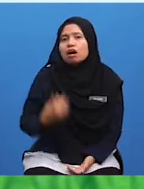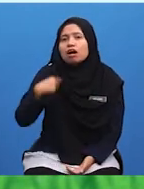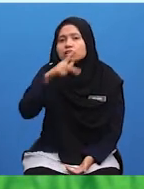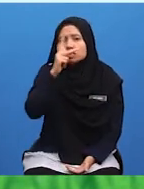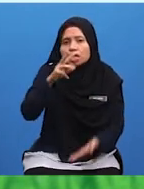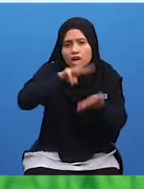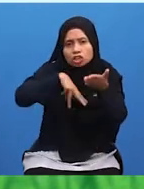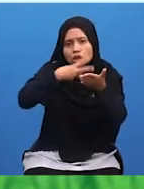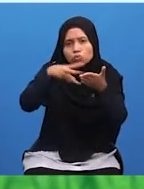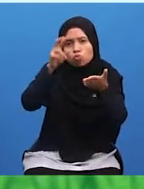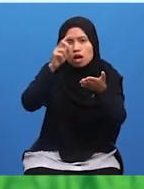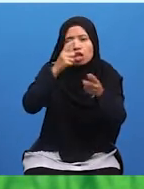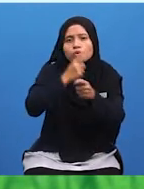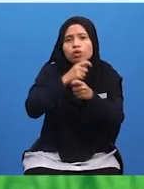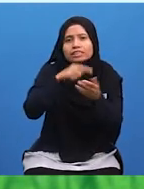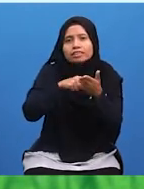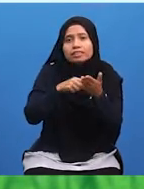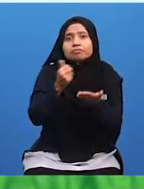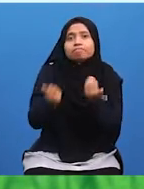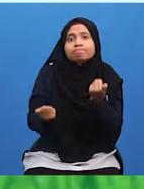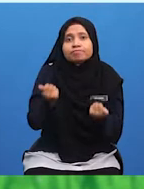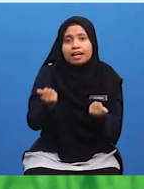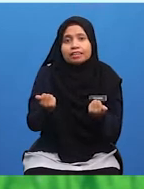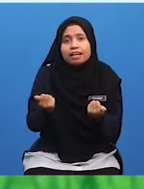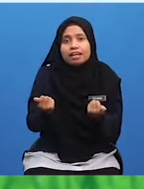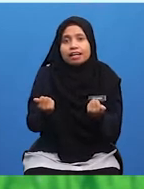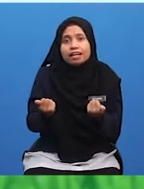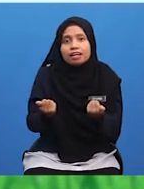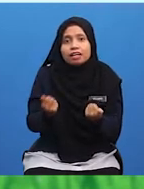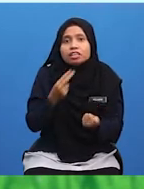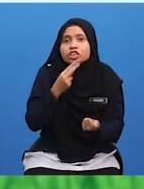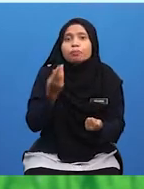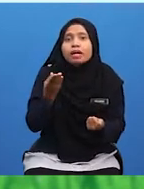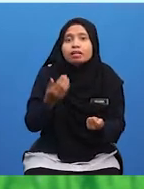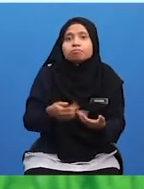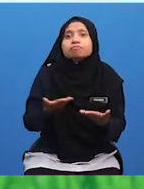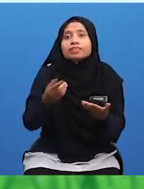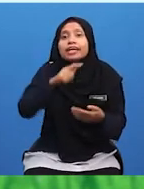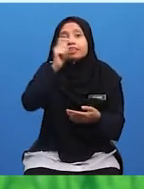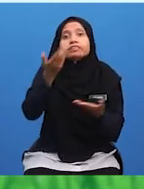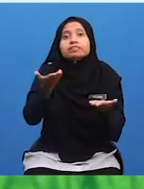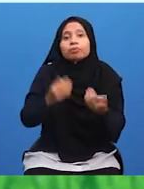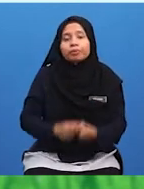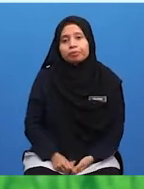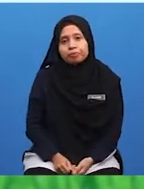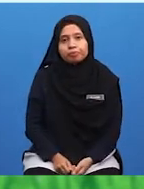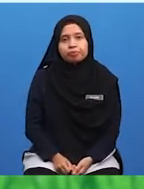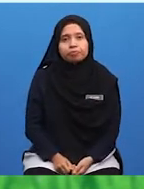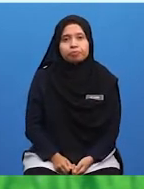Adakah jadual tugasan ini adil? Si Comel, cuba jawab.